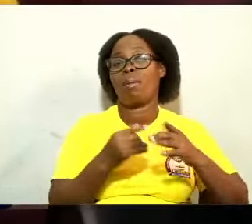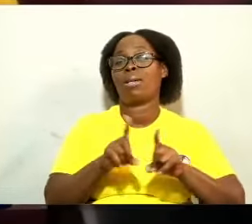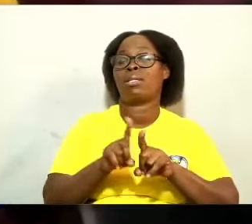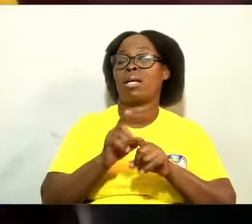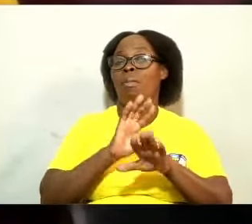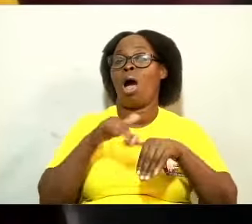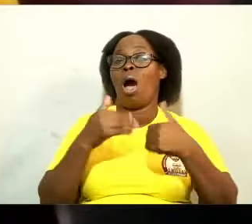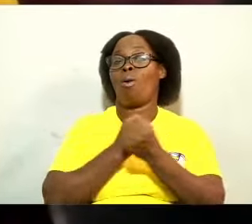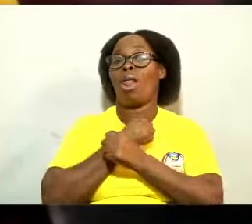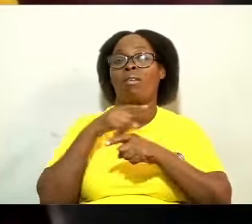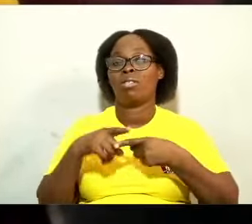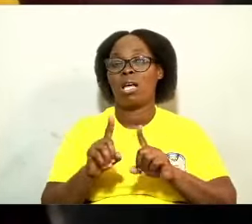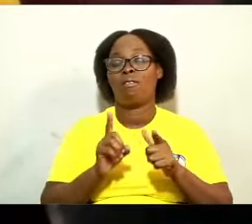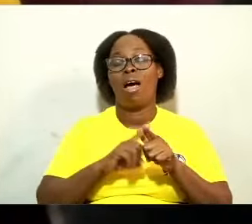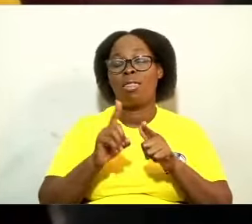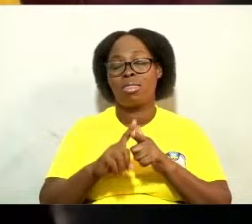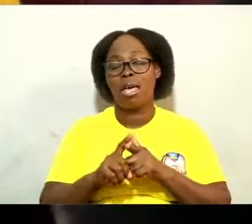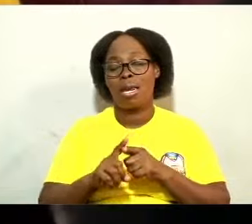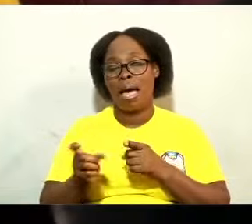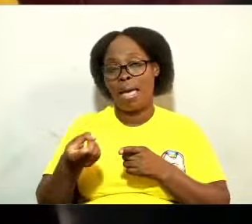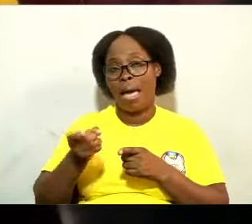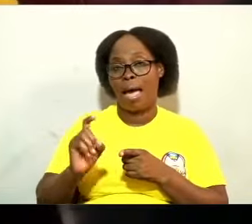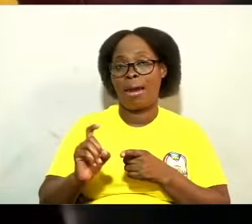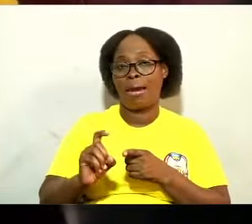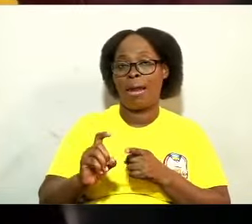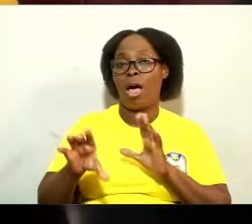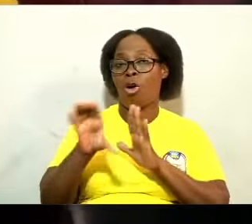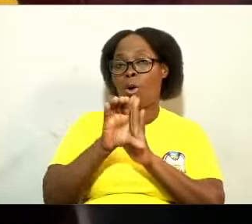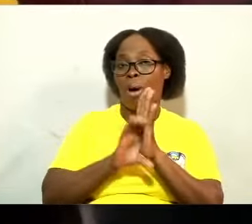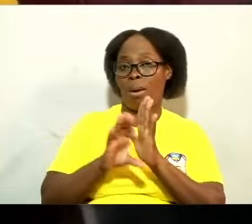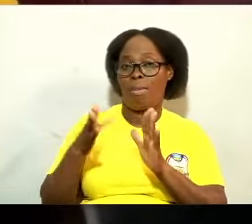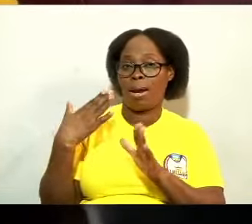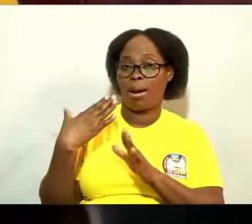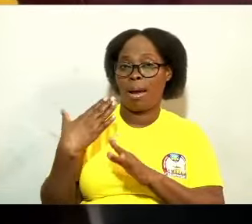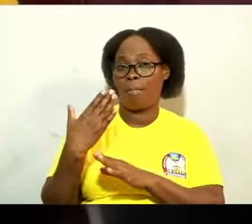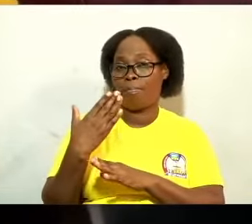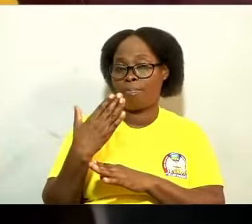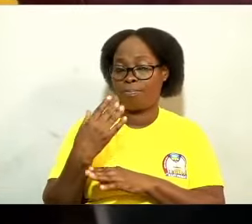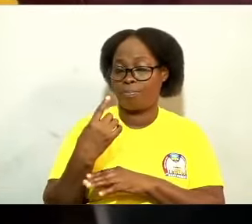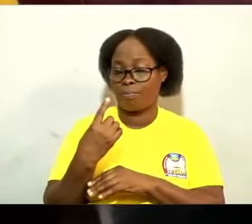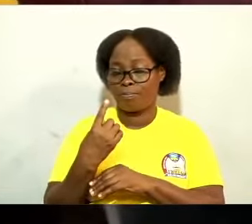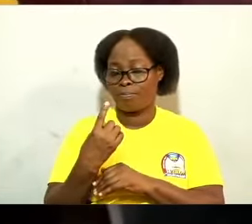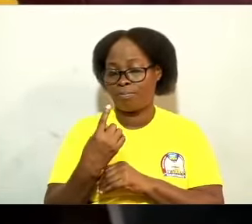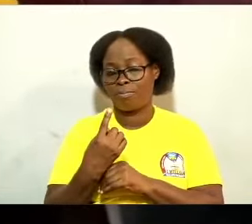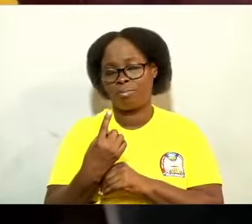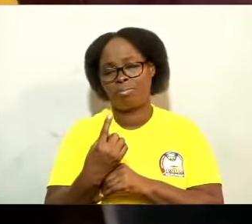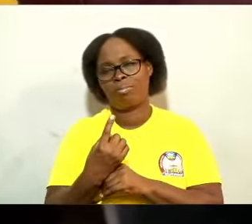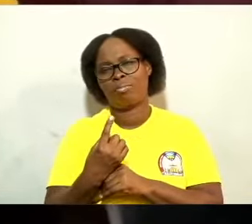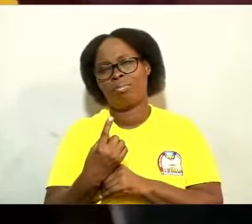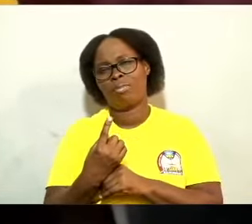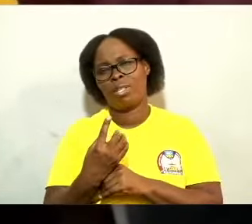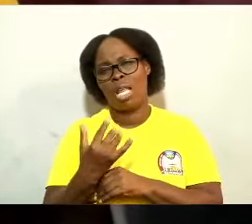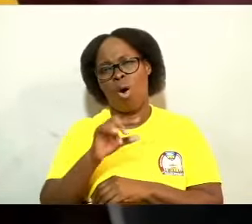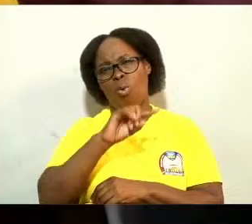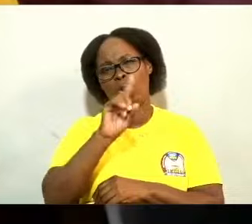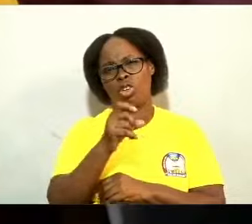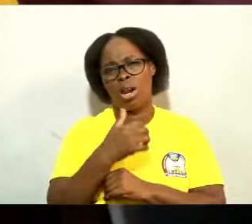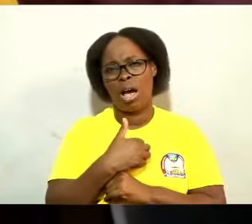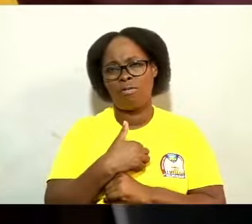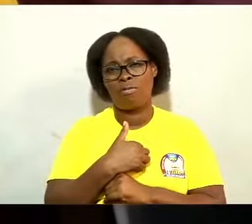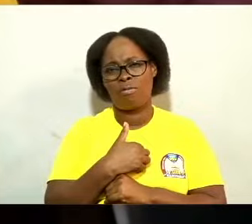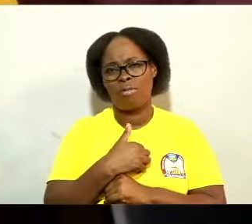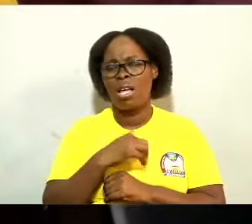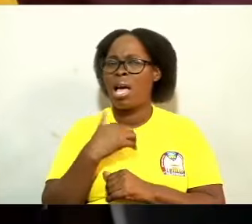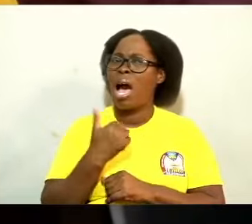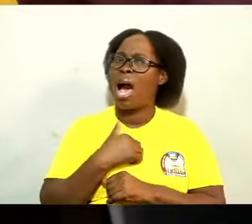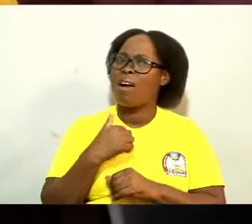yako, alafu tukaja tukasema amri ya kwanza ni ya wazazi, baba na mama. Sasa nakuja na swali, je, lipo